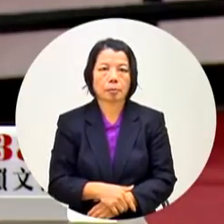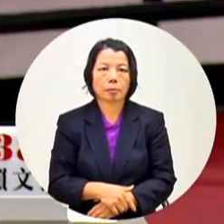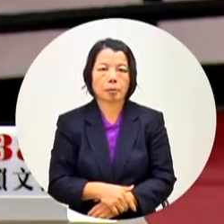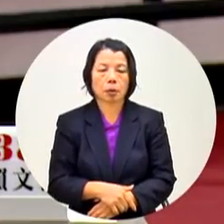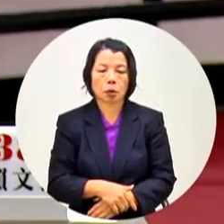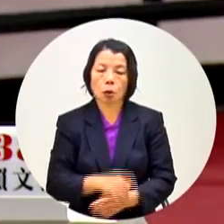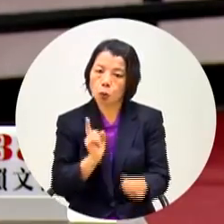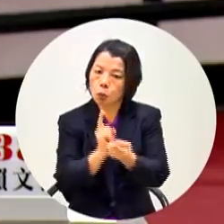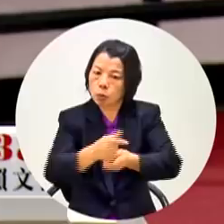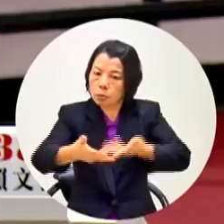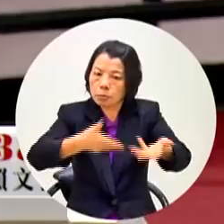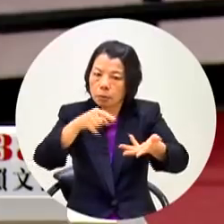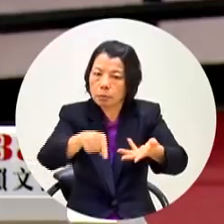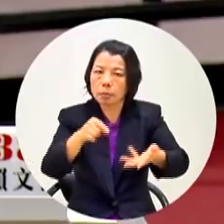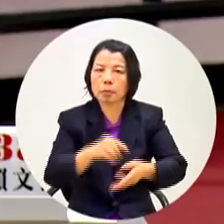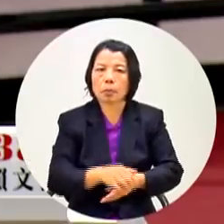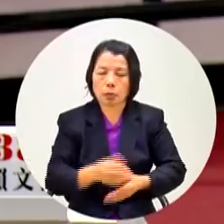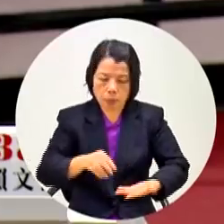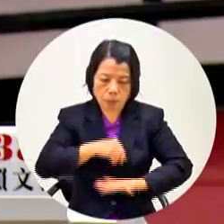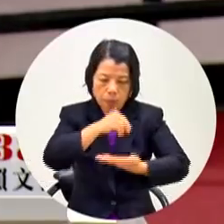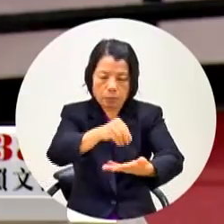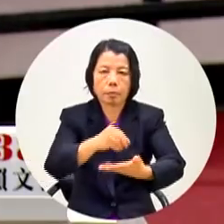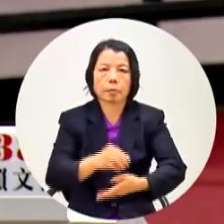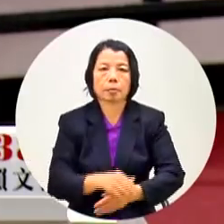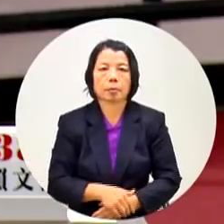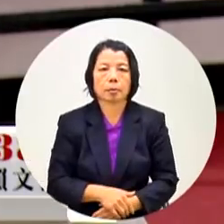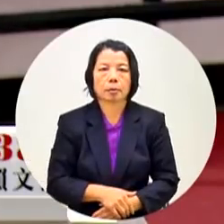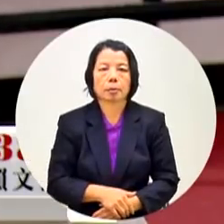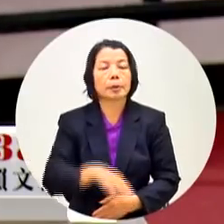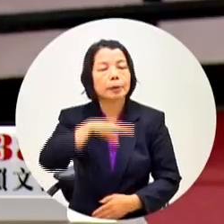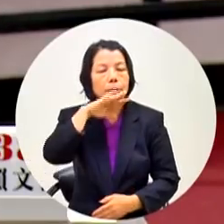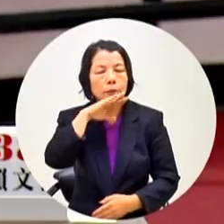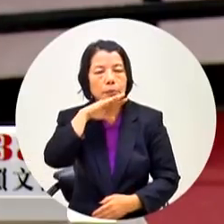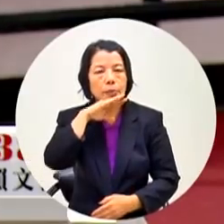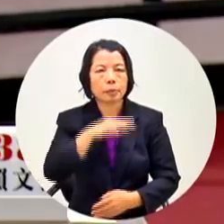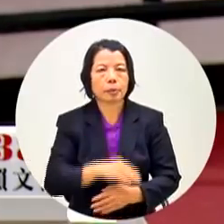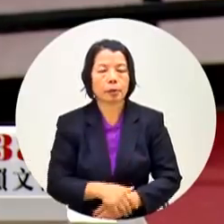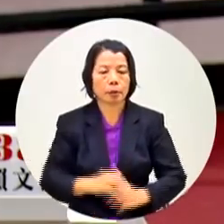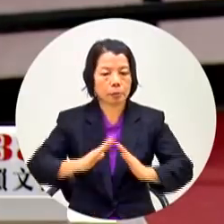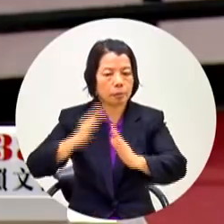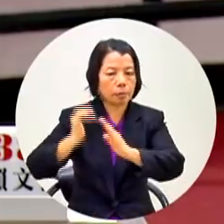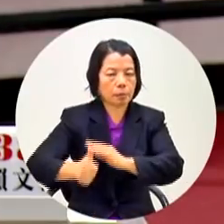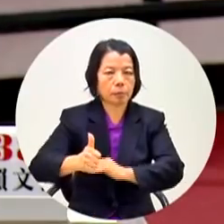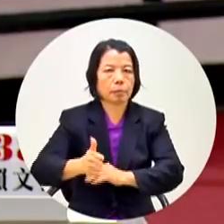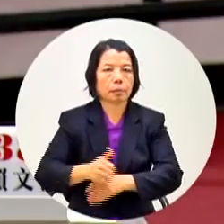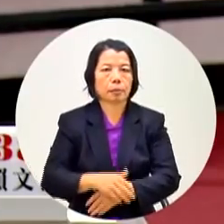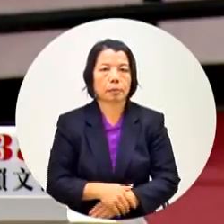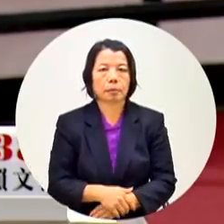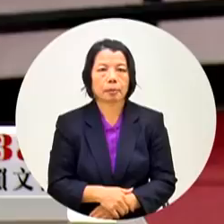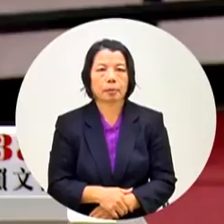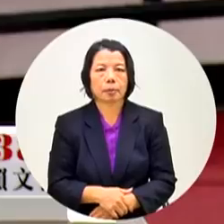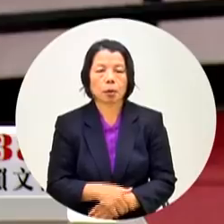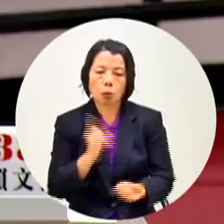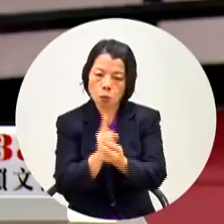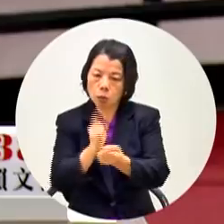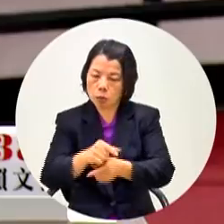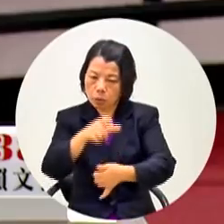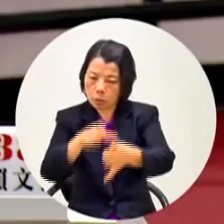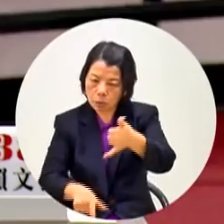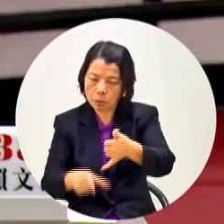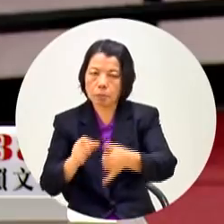来哈。那我们等一下请市长哈，要听有对这个案子哈，你现在目前，但我知